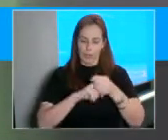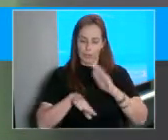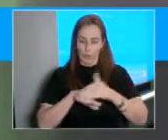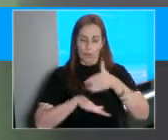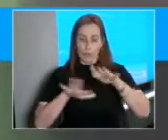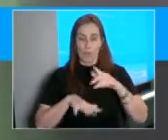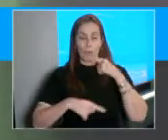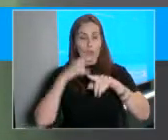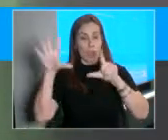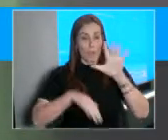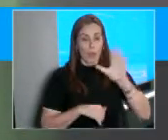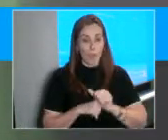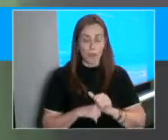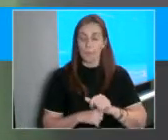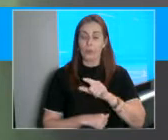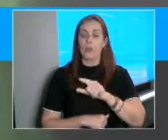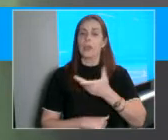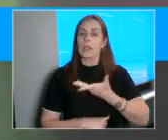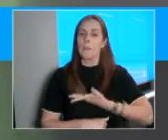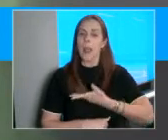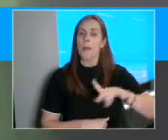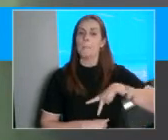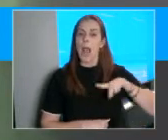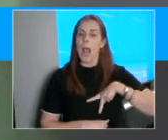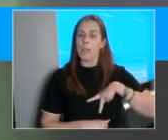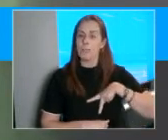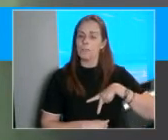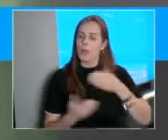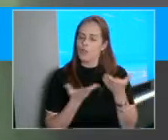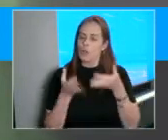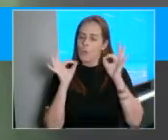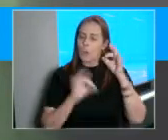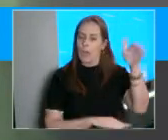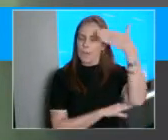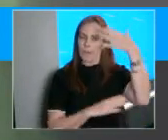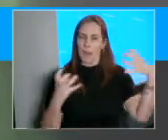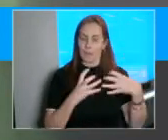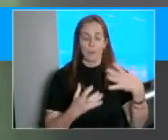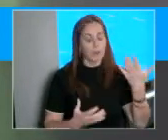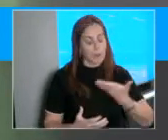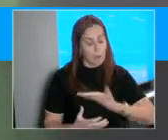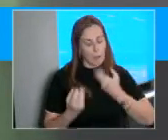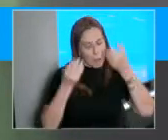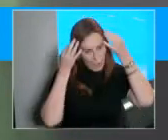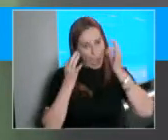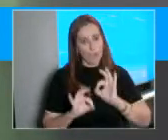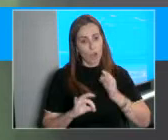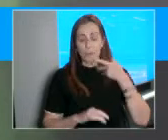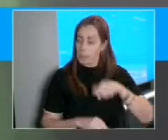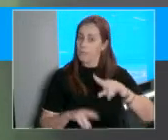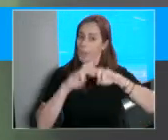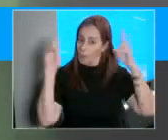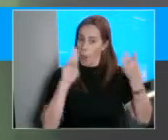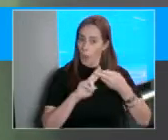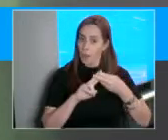בשנת 1975 קיבלה מאיר את פרס ישראל על שירות מיוחד למדינה ולחברה. היא זכתה להערכה רבה בישראל